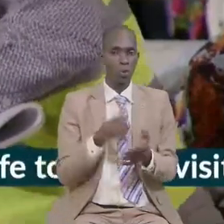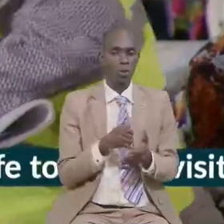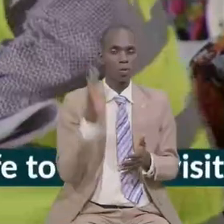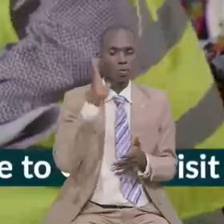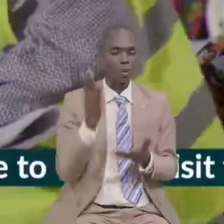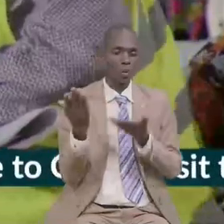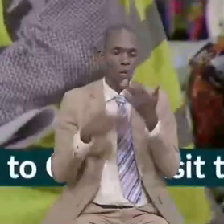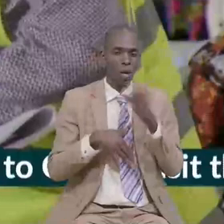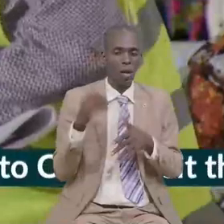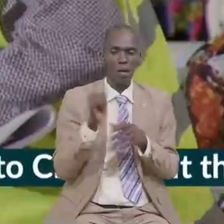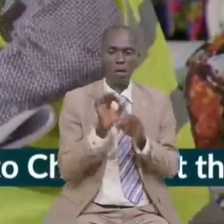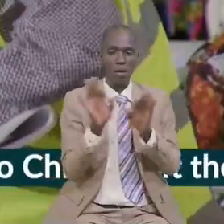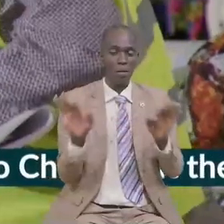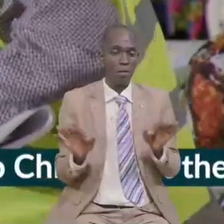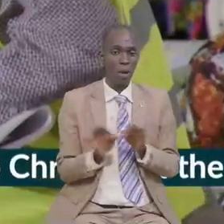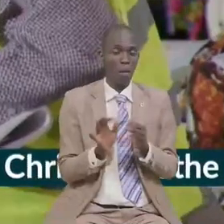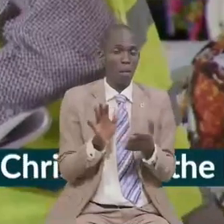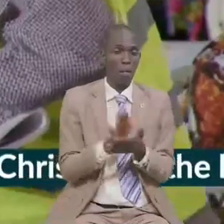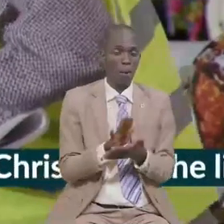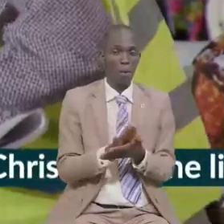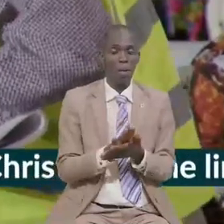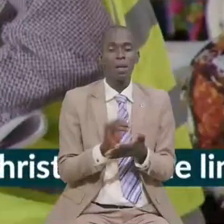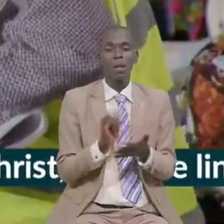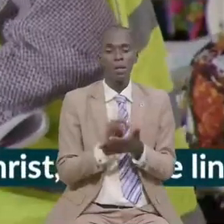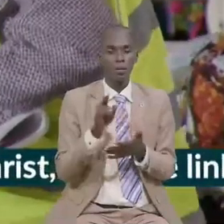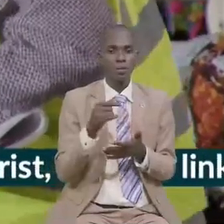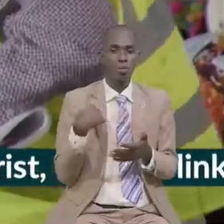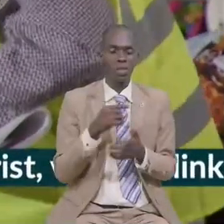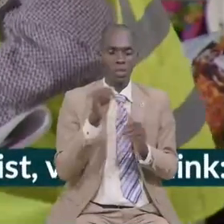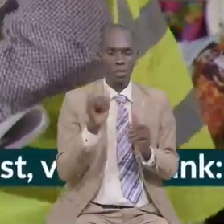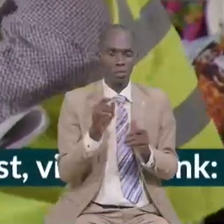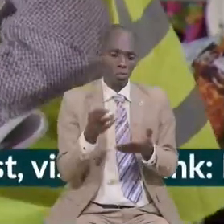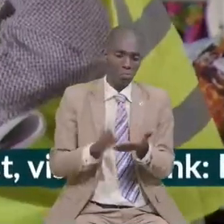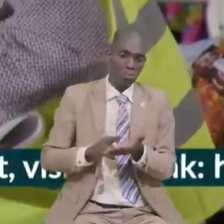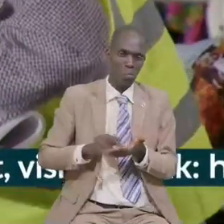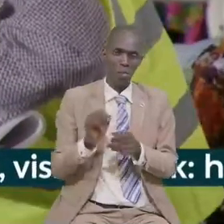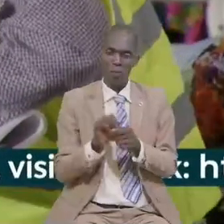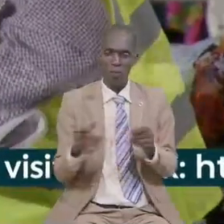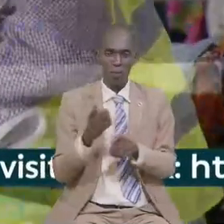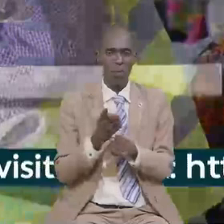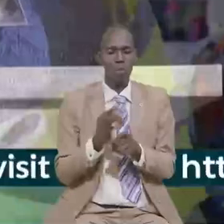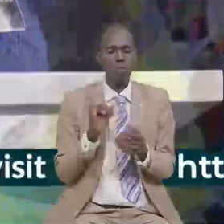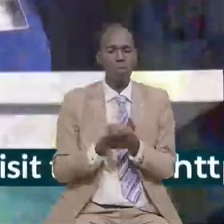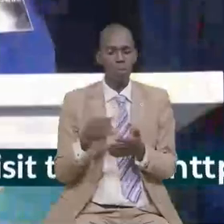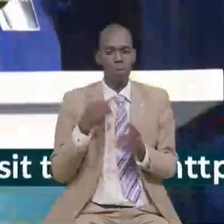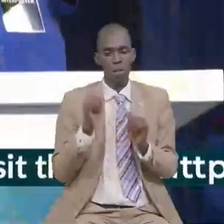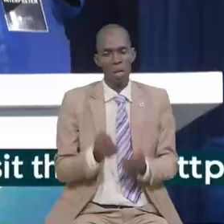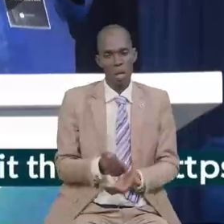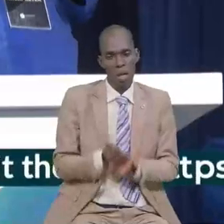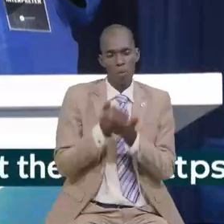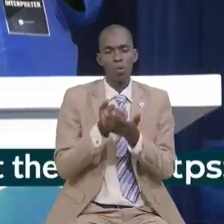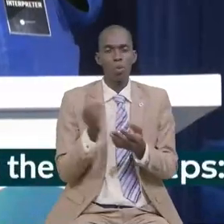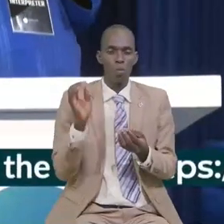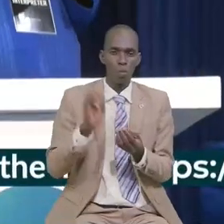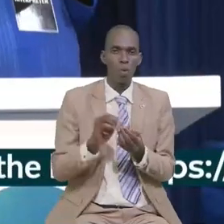le lien qui se défile. Et vous allez cliquer le lien là. Et ça vous conduira à une fiche que vous allez